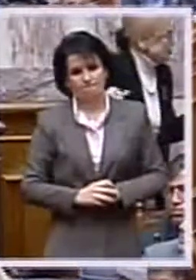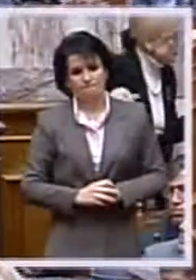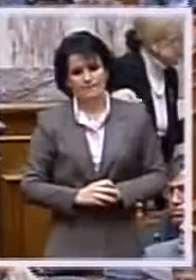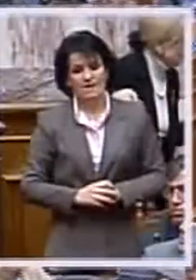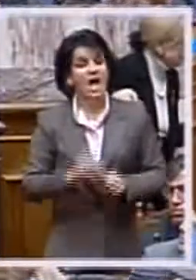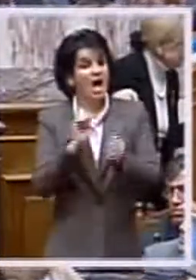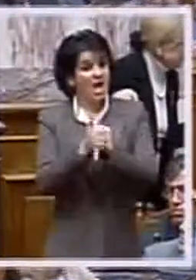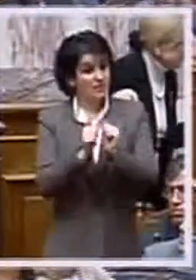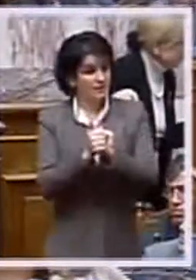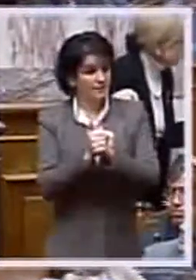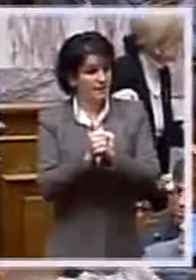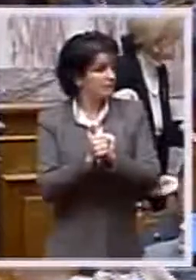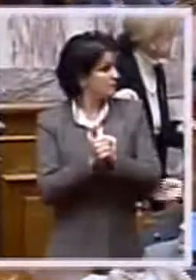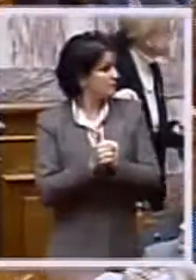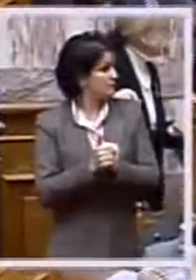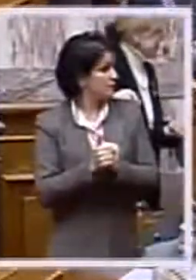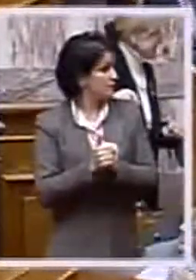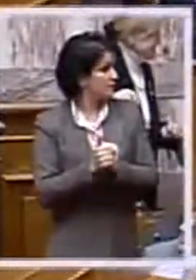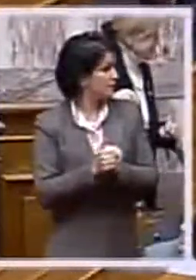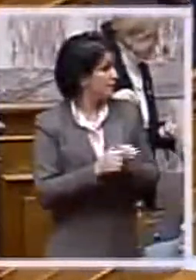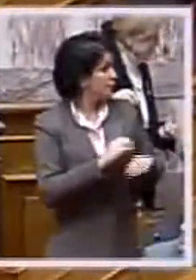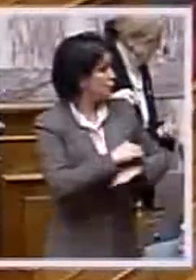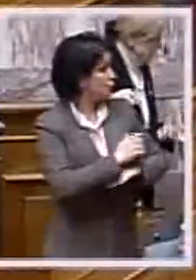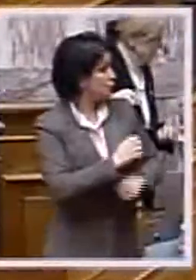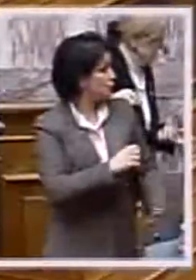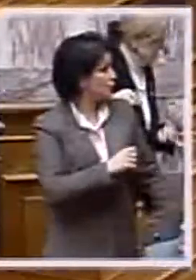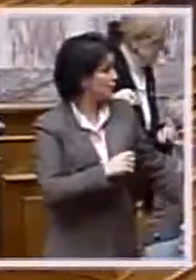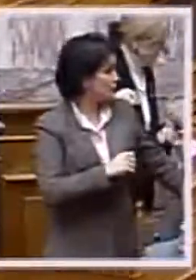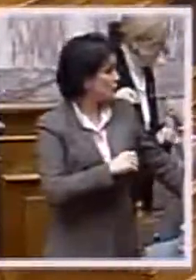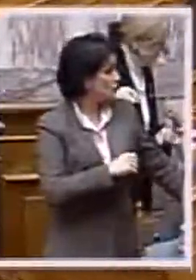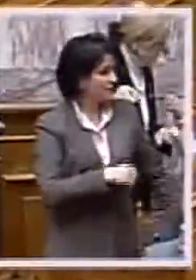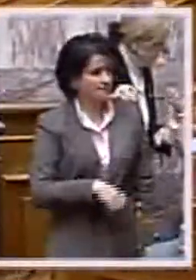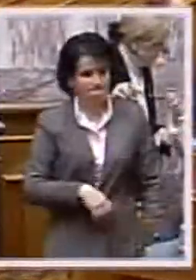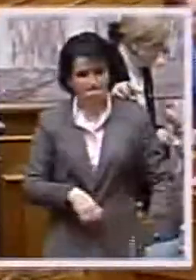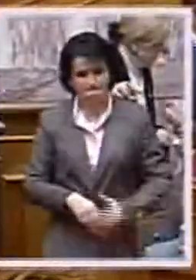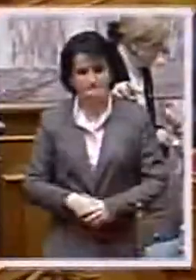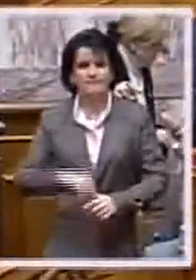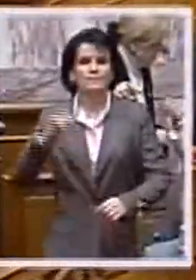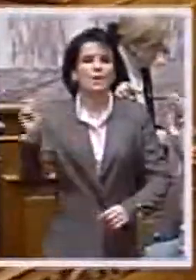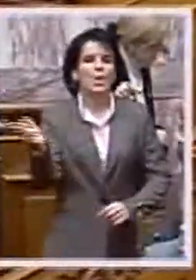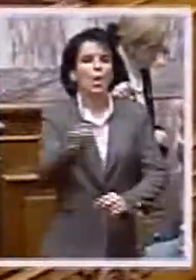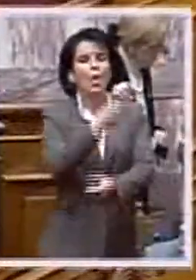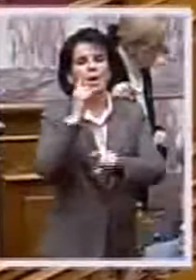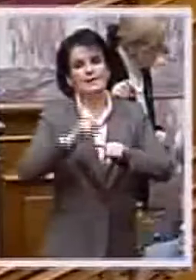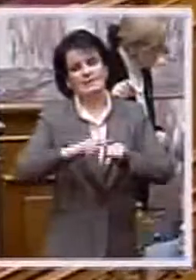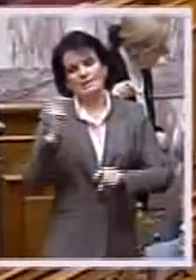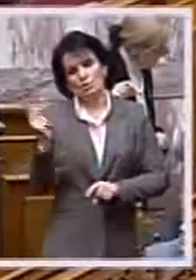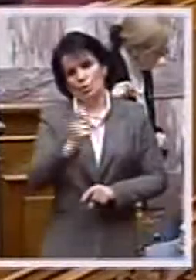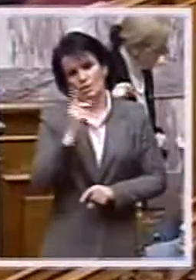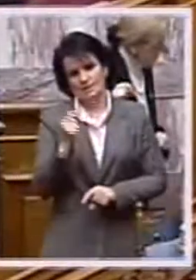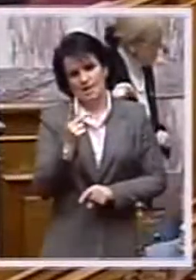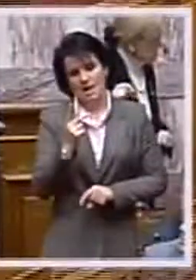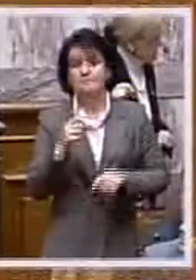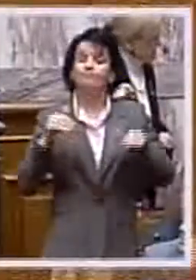και αθλητές των Παραολυμπιακών Αγώνων, έχετε το θαυμασμό ολόκληρης της ελληνικής κοινωνίας, έχετε